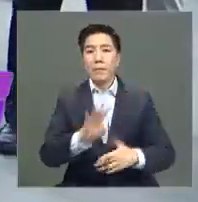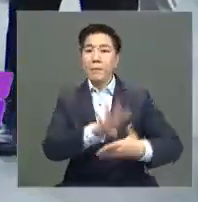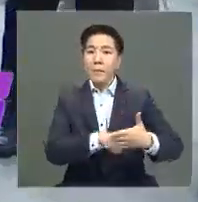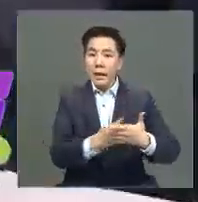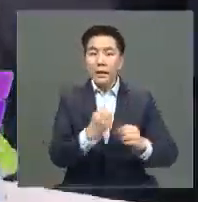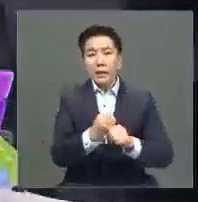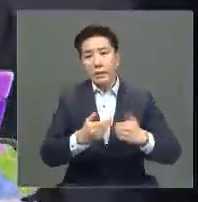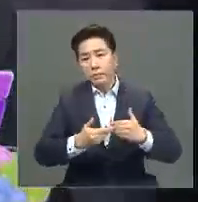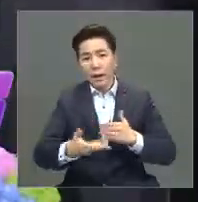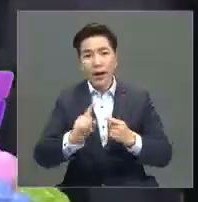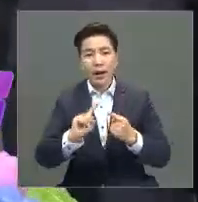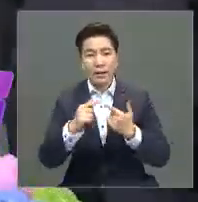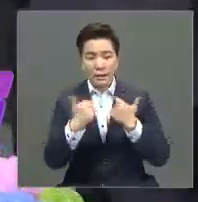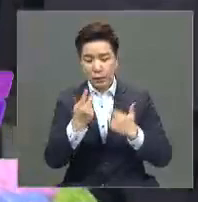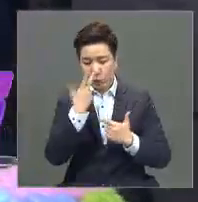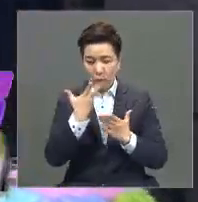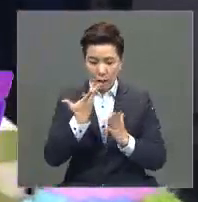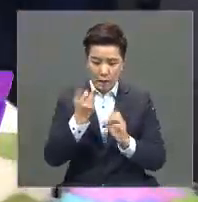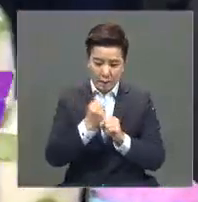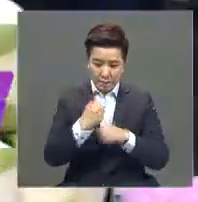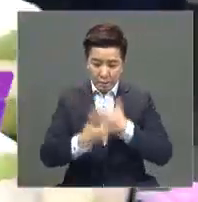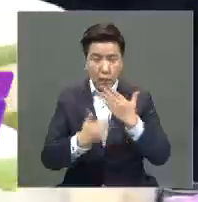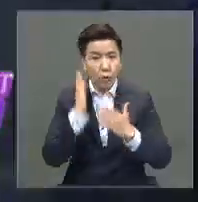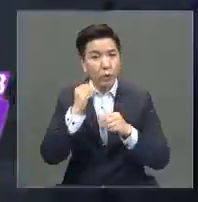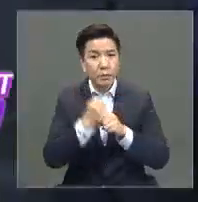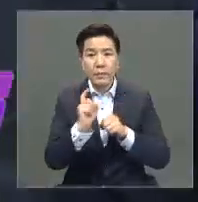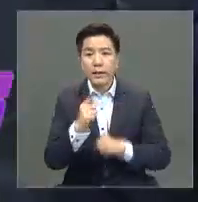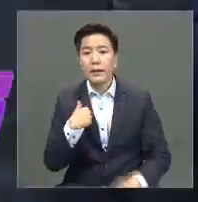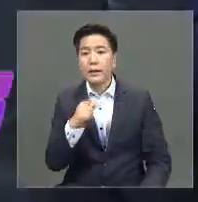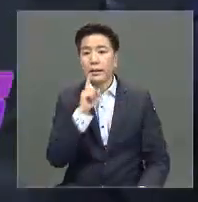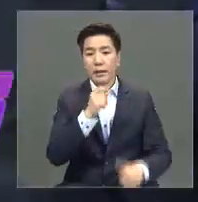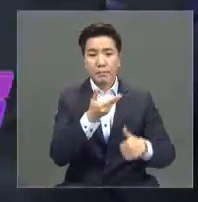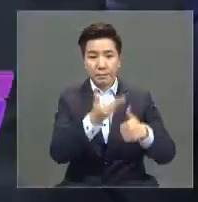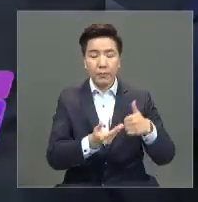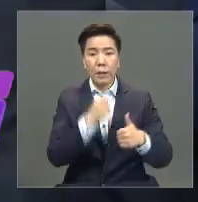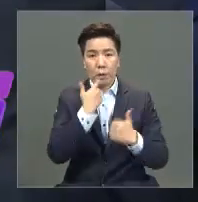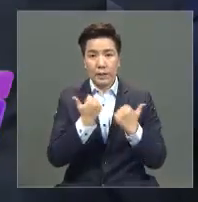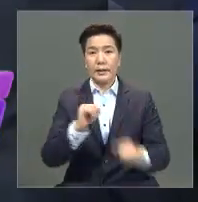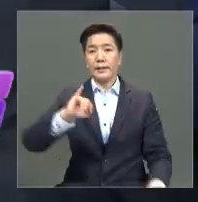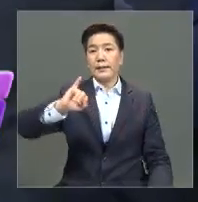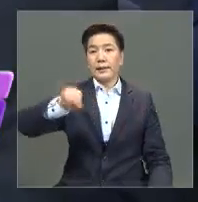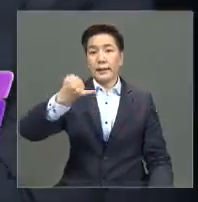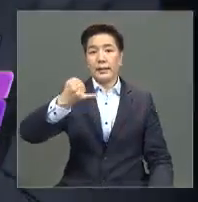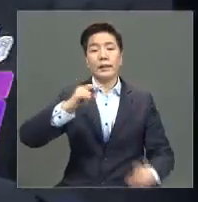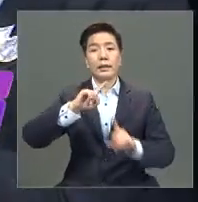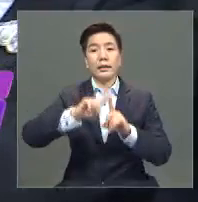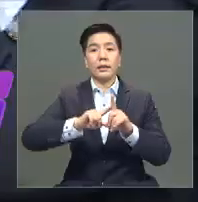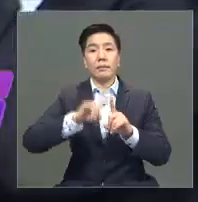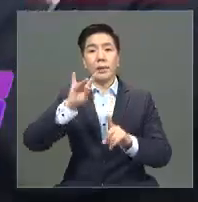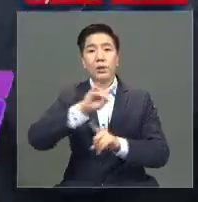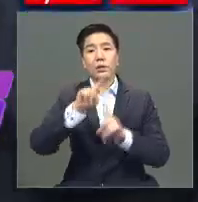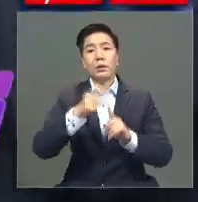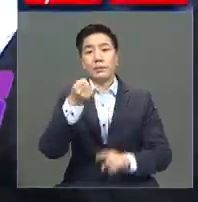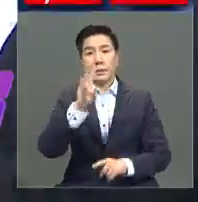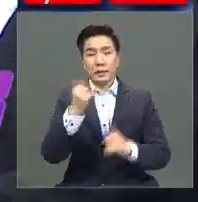ต่อไปผู้สื่อข่าวก็ถามว่าแล้วจะขับเคลื่อนยังไงนะหลังจากนี้เนี่ยท่านบอกว่าวันจันทร์ที่จะถึงนี้ก็คือวันที่17สิงหาค